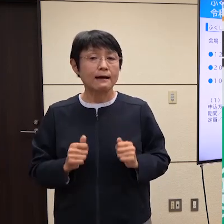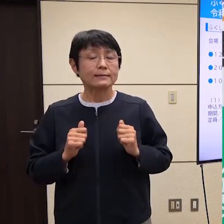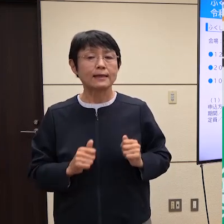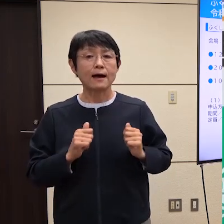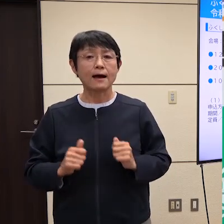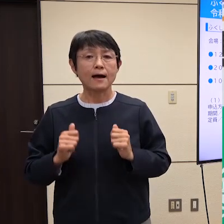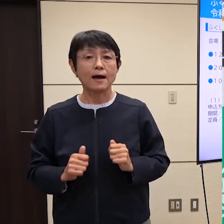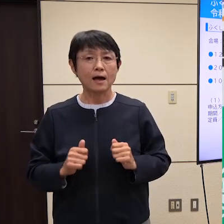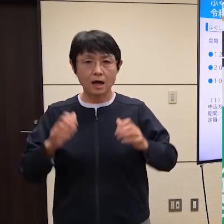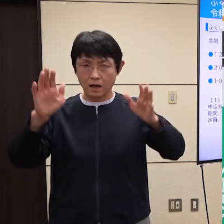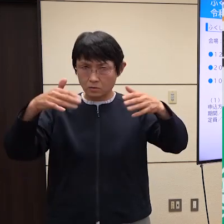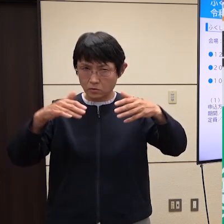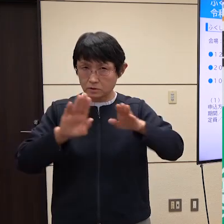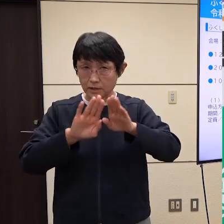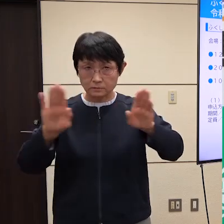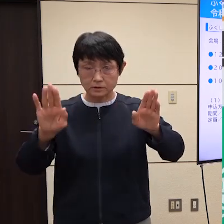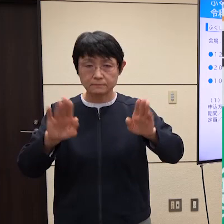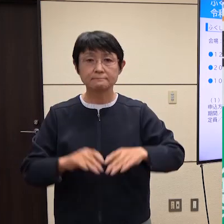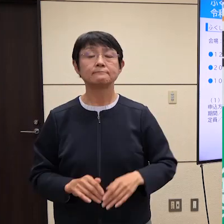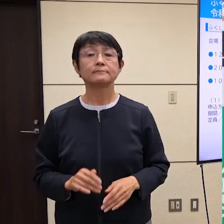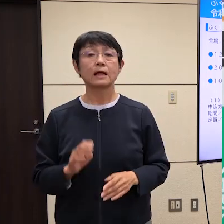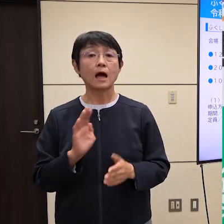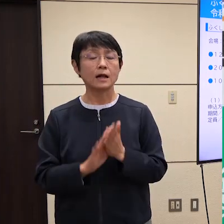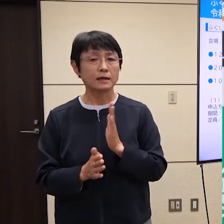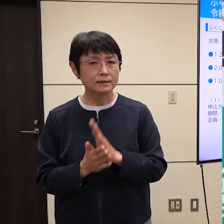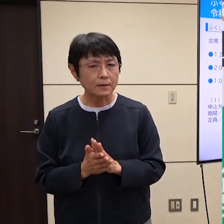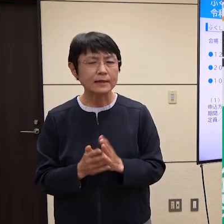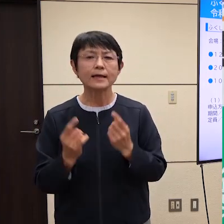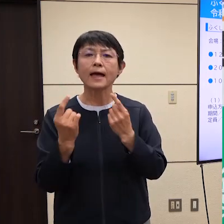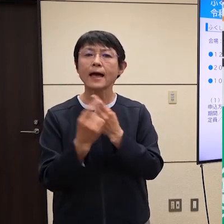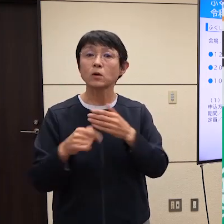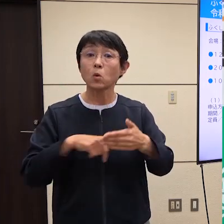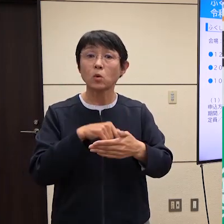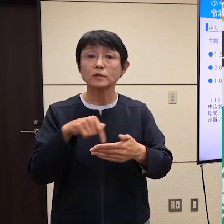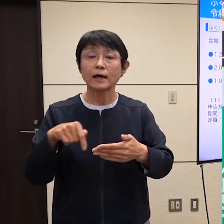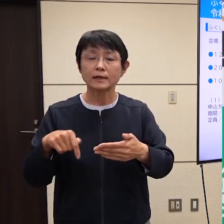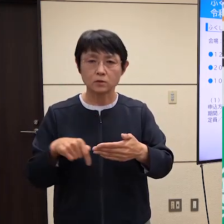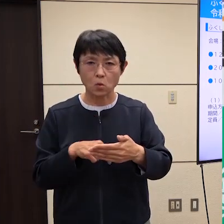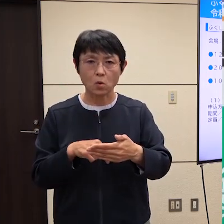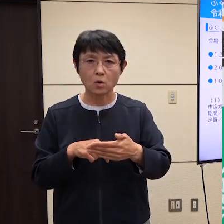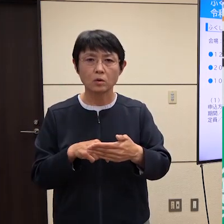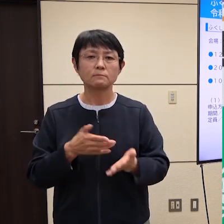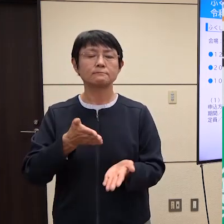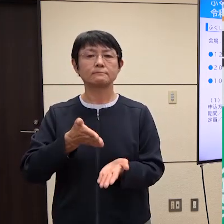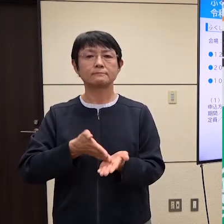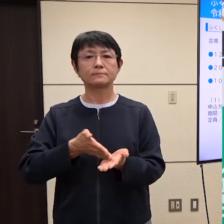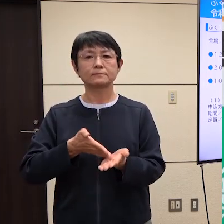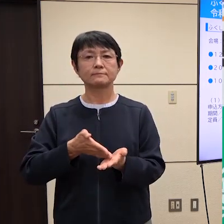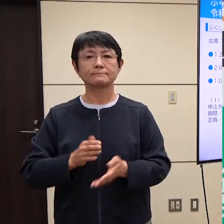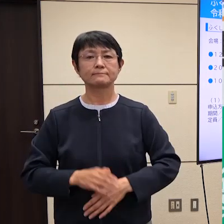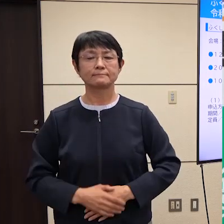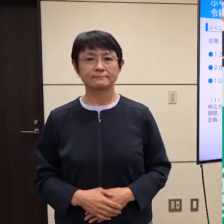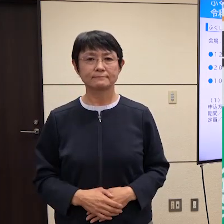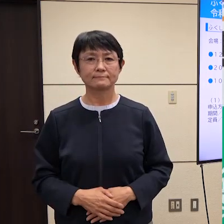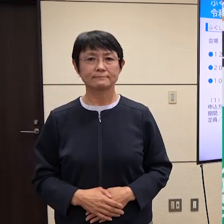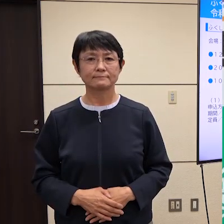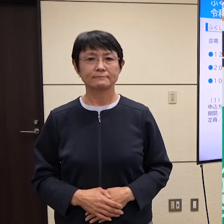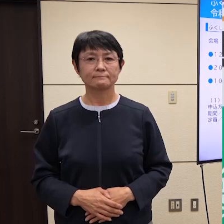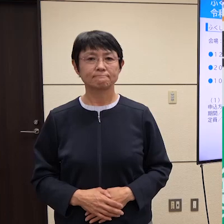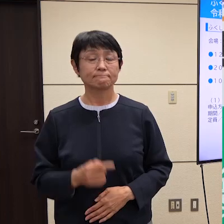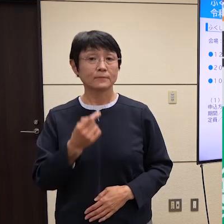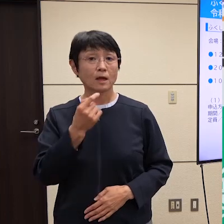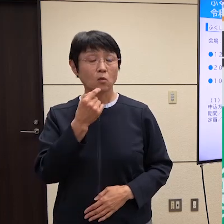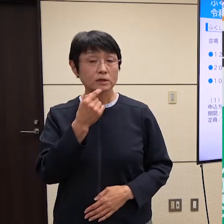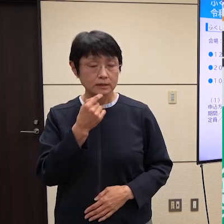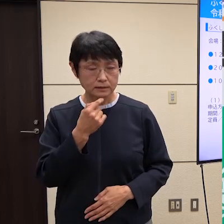集をさせていただきますが、改めて、変更点など、概要をですね、ご説明をいたします。